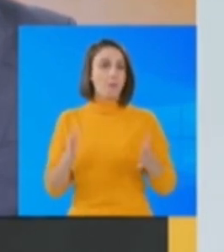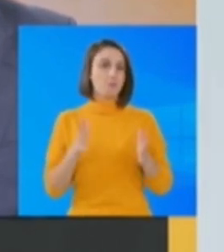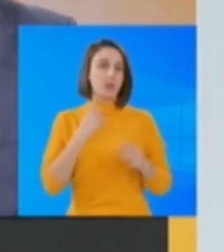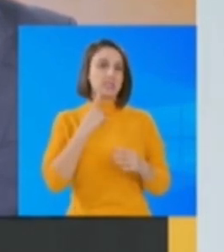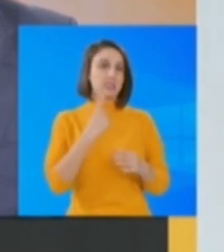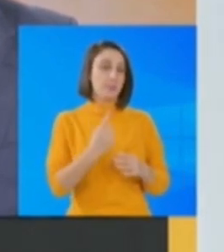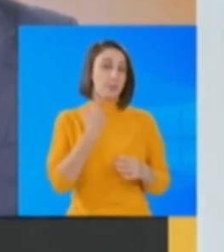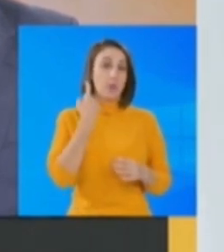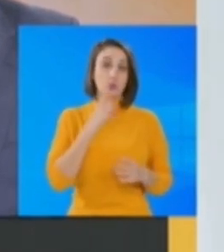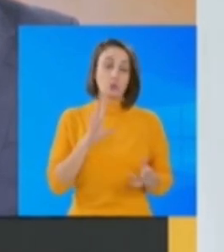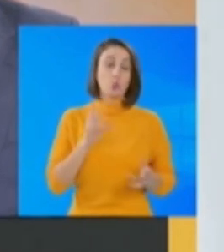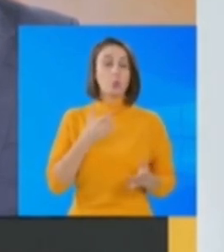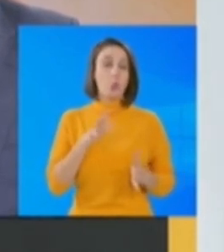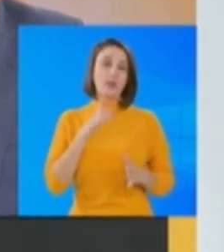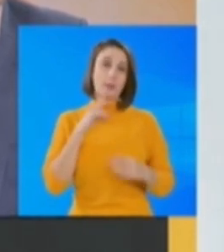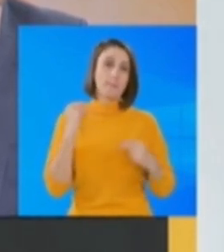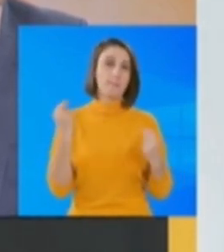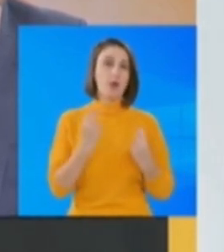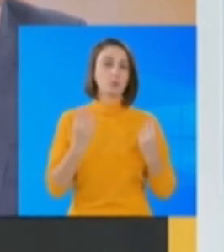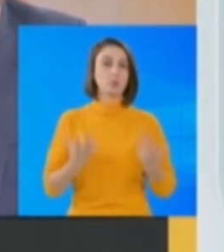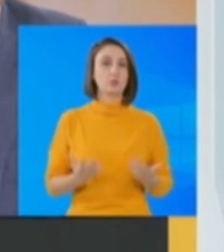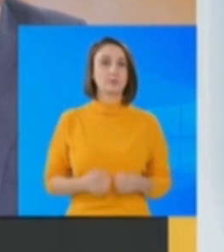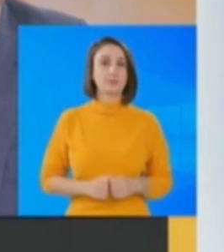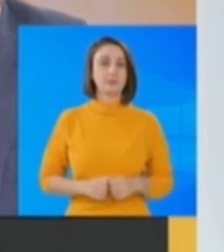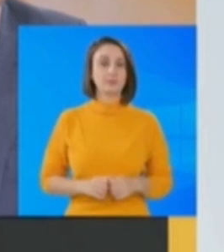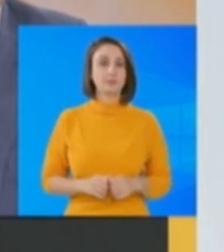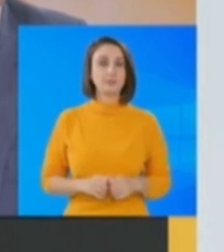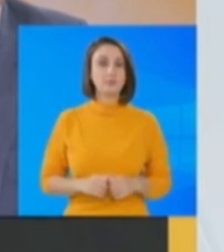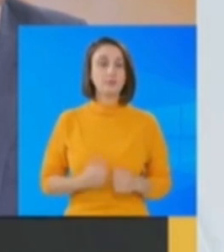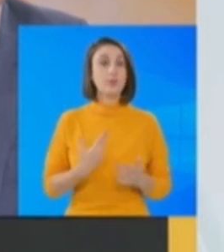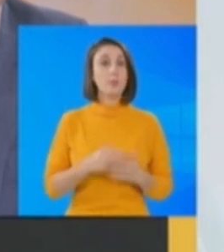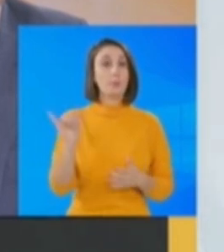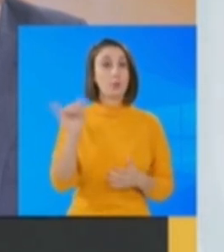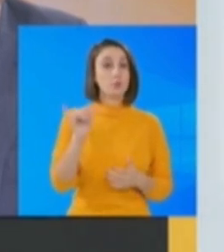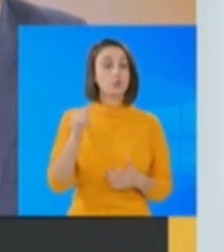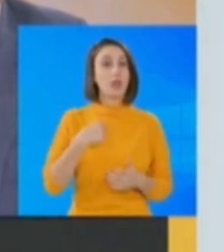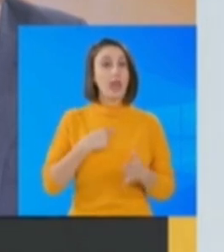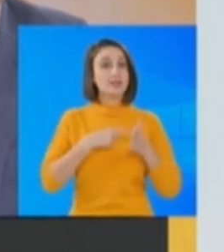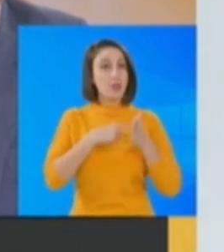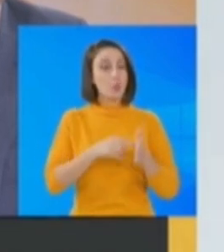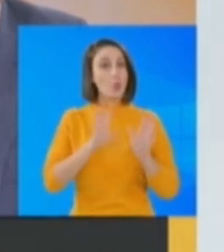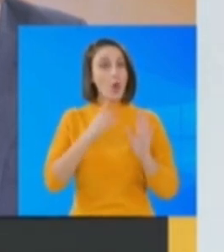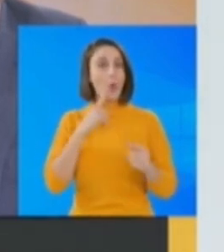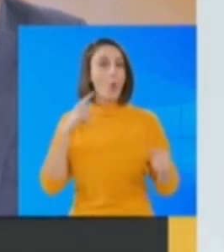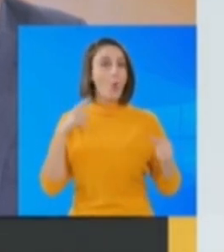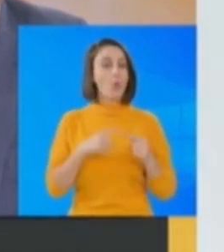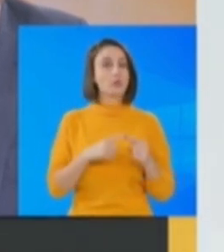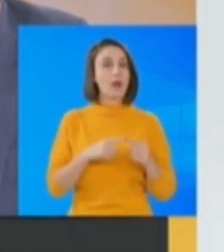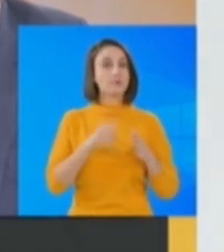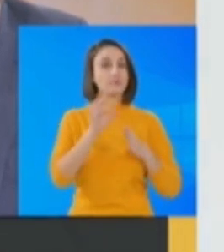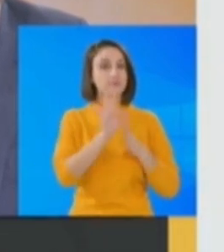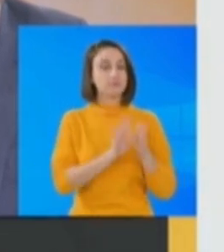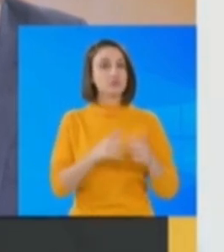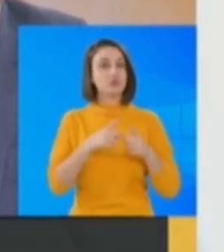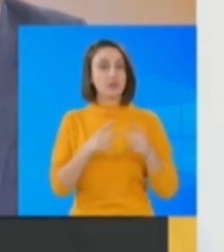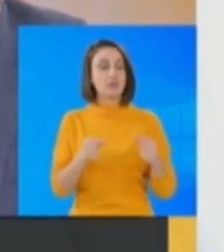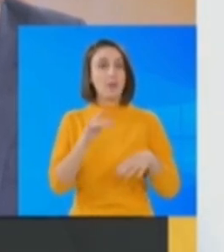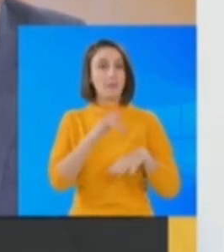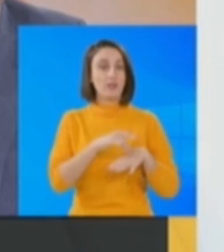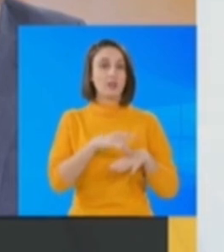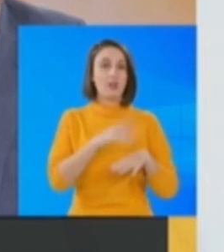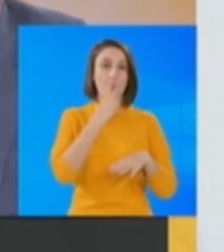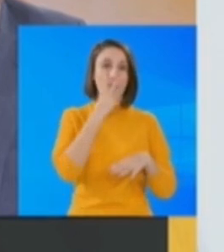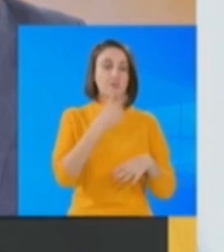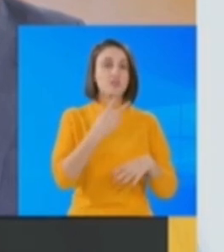intervale mai mari, poate săptămânal, nu știu, ar putea să fie o soluție. Pentru cei care, spre exemplu, au contraindicații certificate